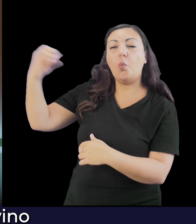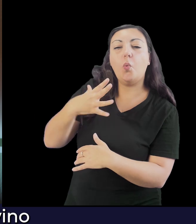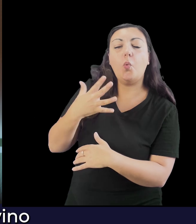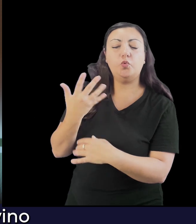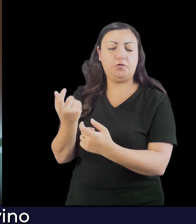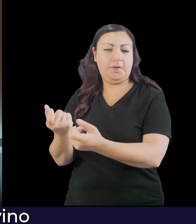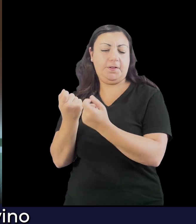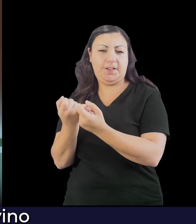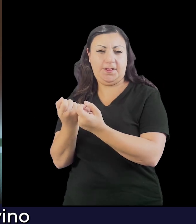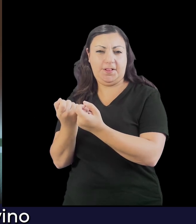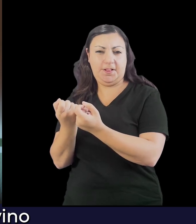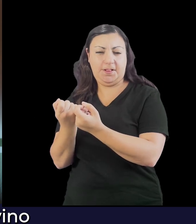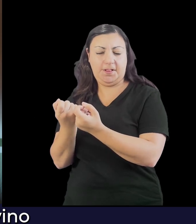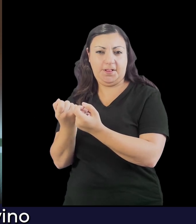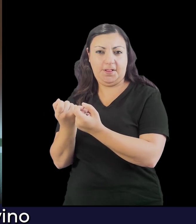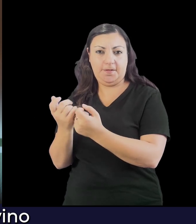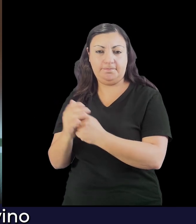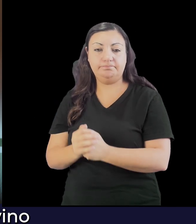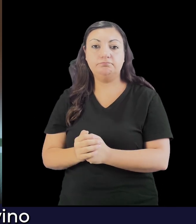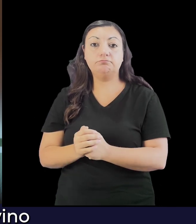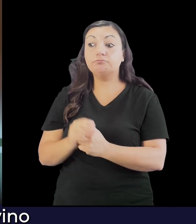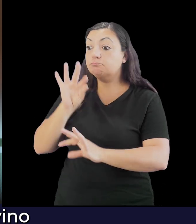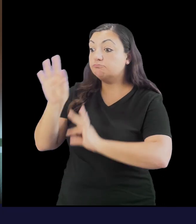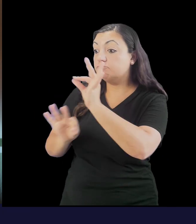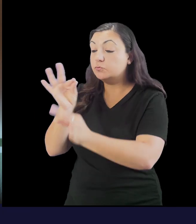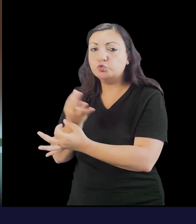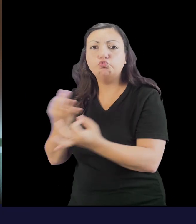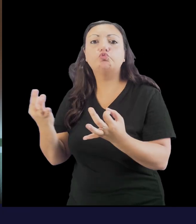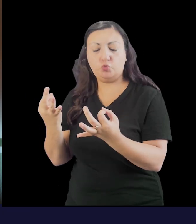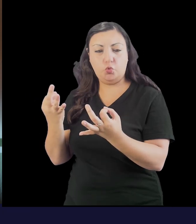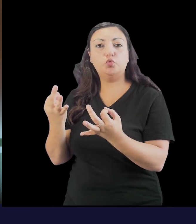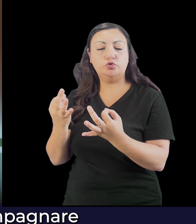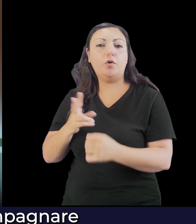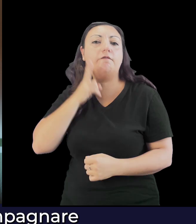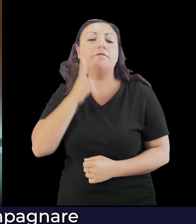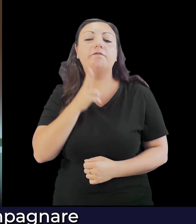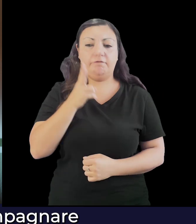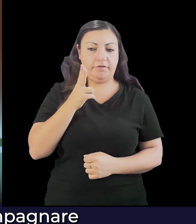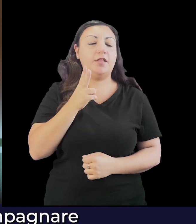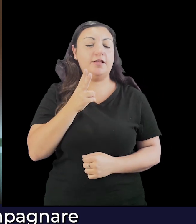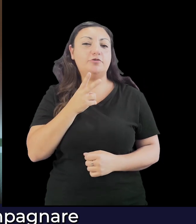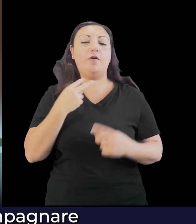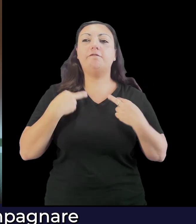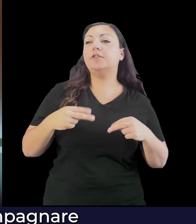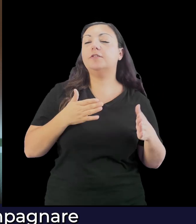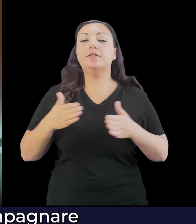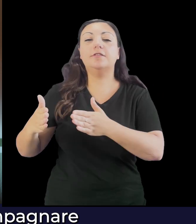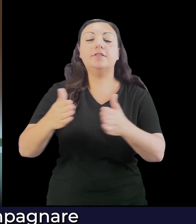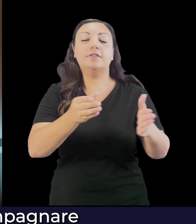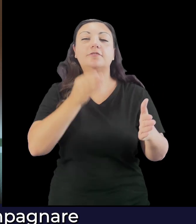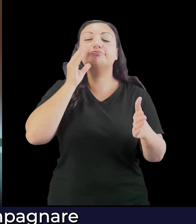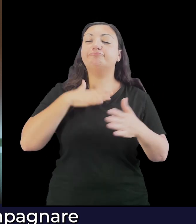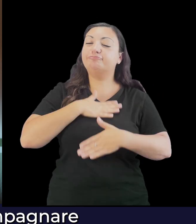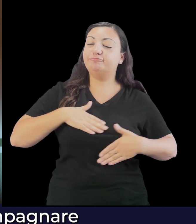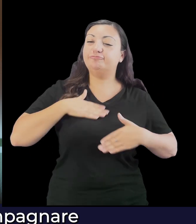è un grande nemico del nostro vino e lo sottovalutiamo spesso Se avete cura della vostra bottiglia vedete che un vino toscano può accompagnare tanti bei momenti